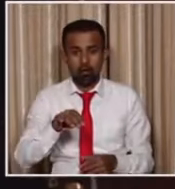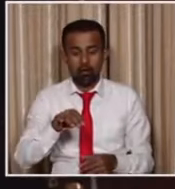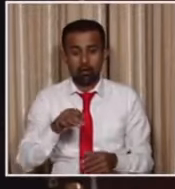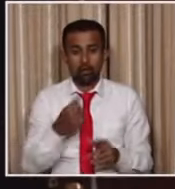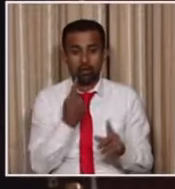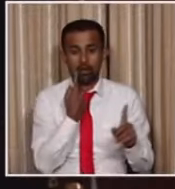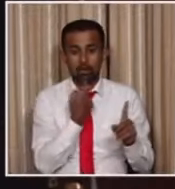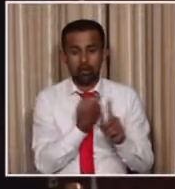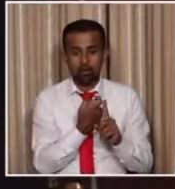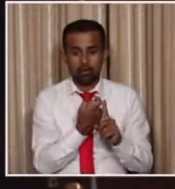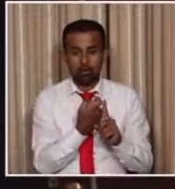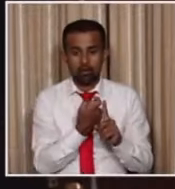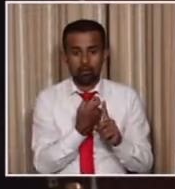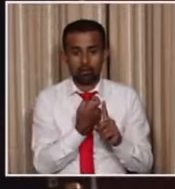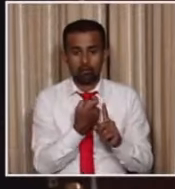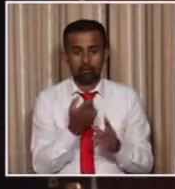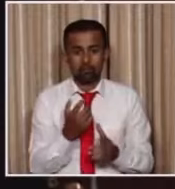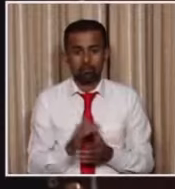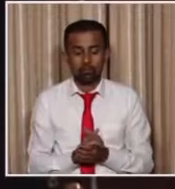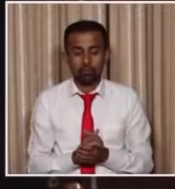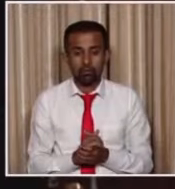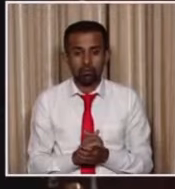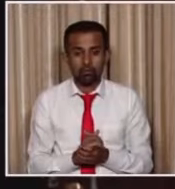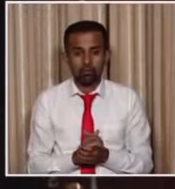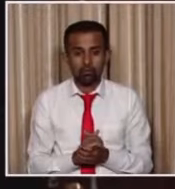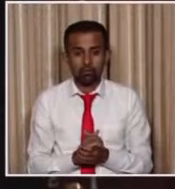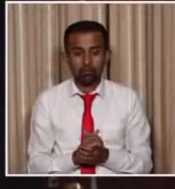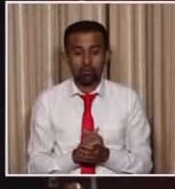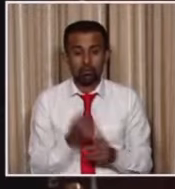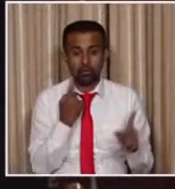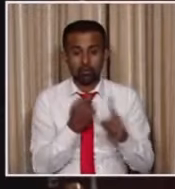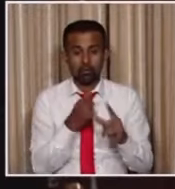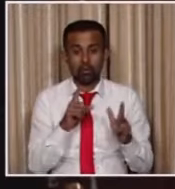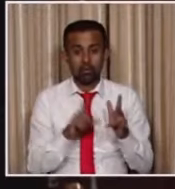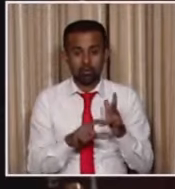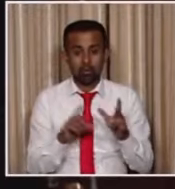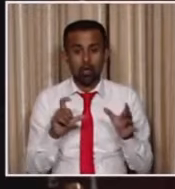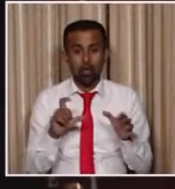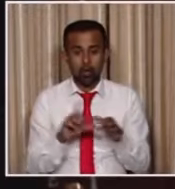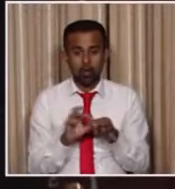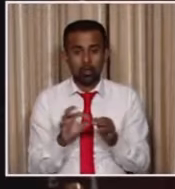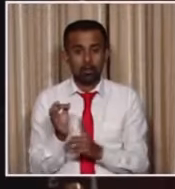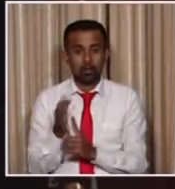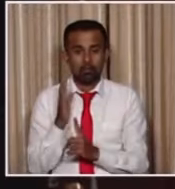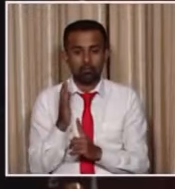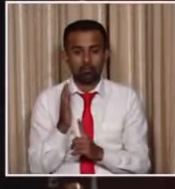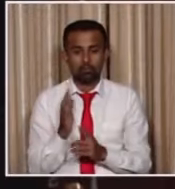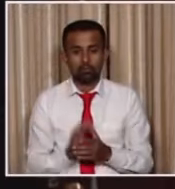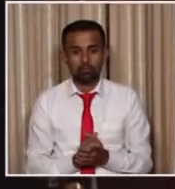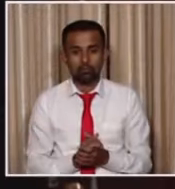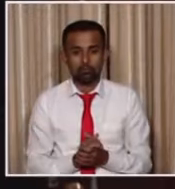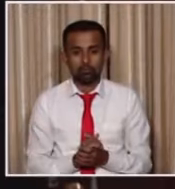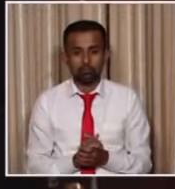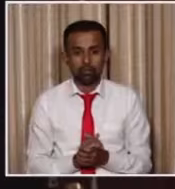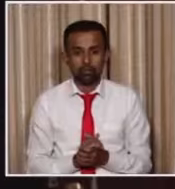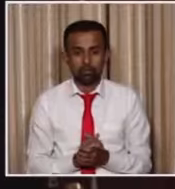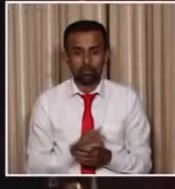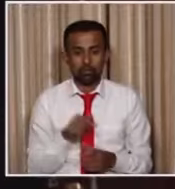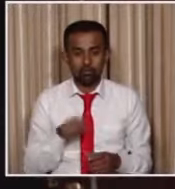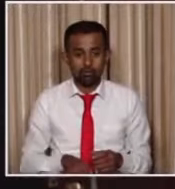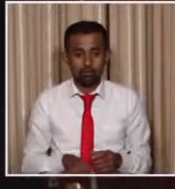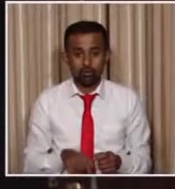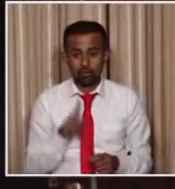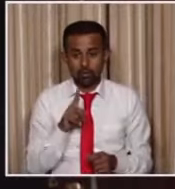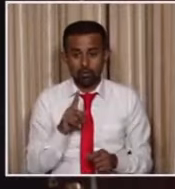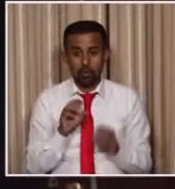මහනුවර එතකොට මම හිටියේ මහනු දිස්ත්‍රික්කයේ සම්බන්ධීකරණ කමිටුවේ සභාපතිවරයා විදිහට මේ ව්‍යාපෘති වලින් අපි උත්සාහ කර එක